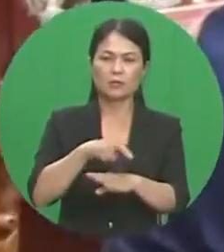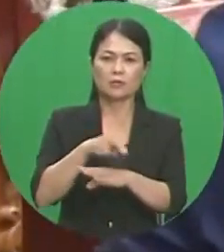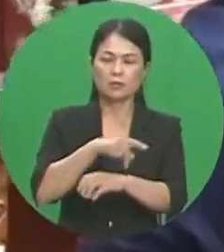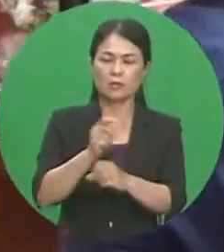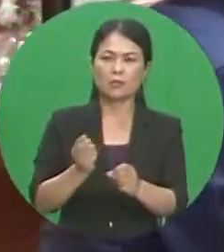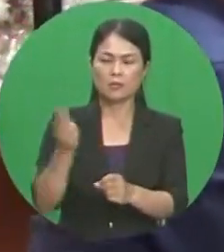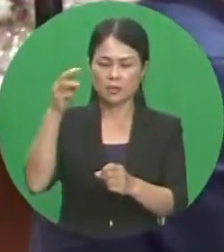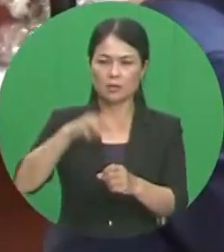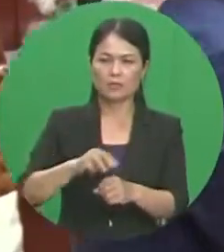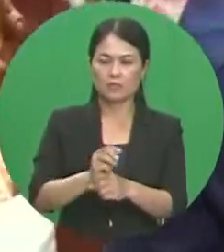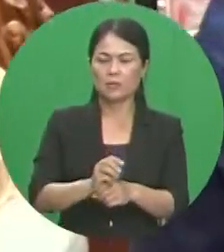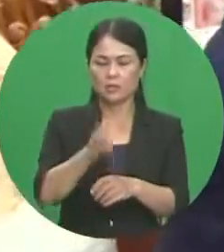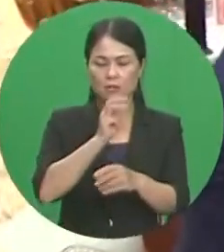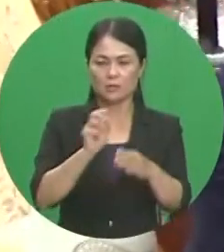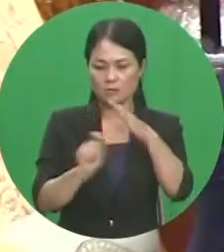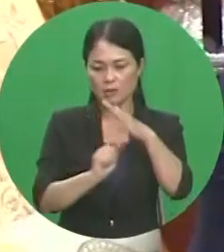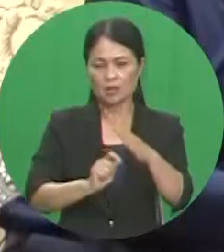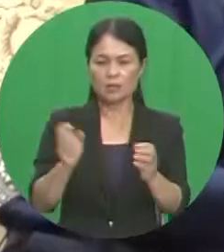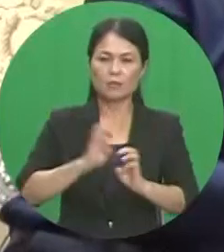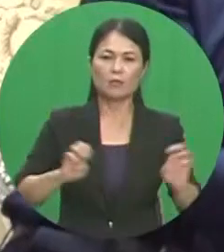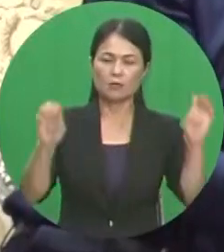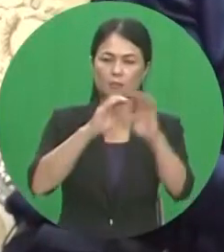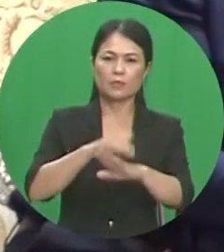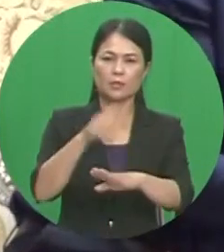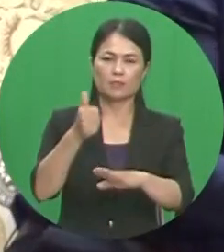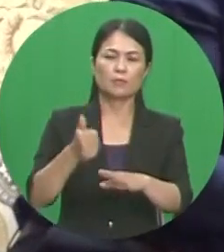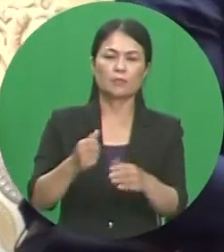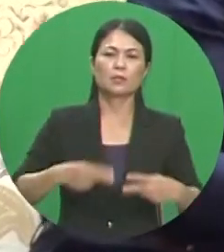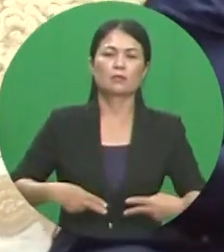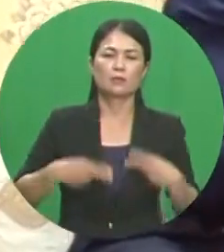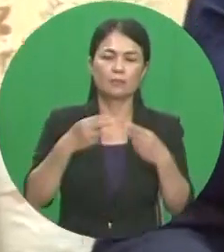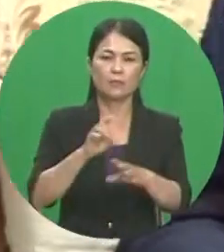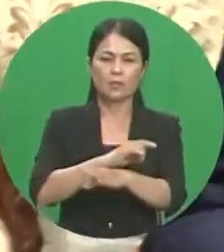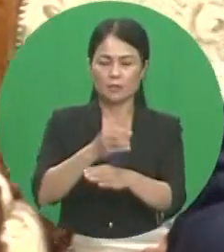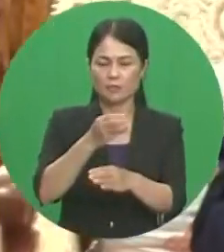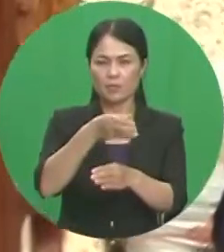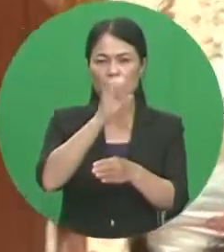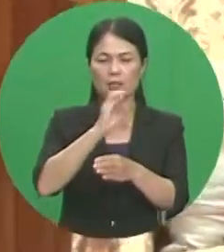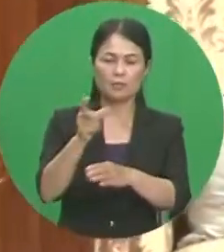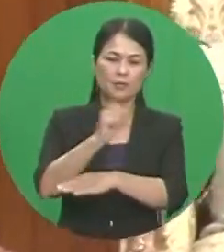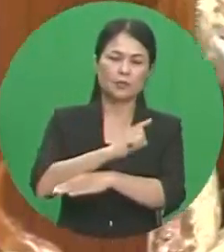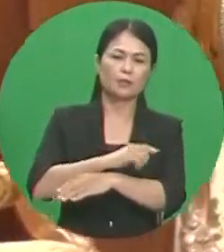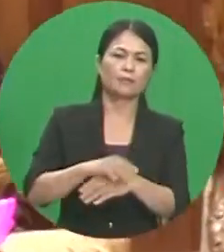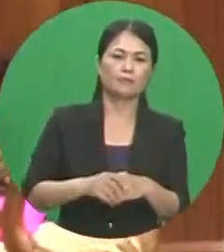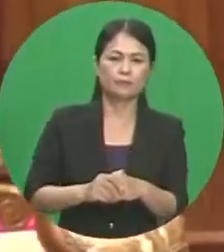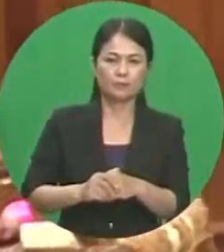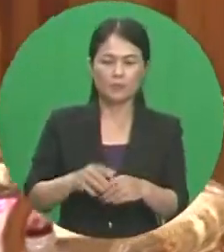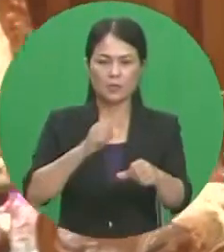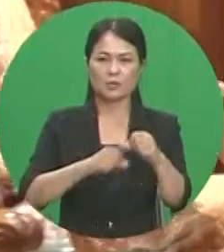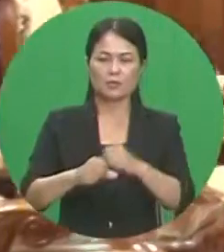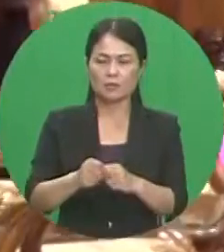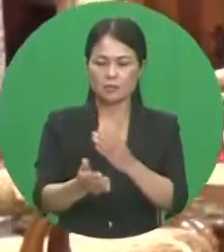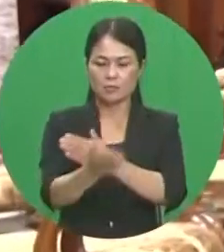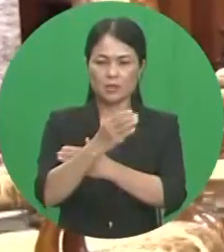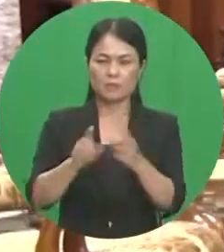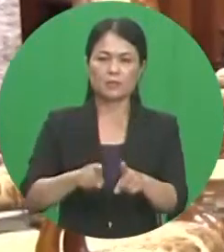sử, hay tất rai thông bà chết này, miền côn nập hiệp là ổ xâm rạp sọc cập hiệp nơi bếp bí xa riêng rốt ngày. Tổ mộc, nơi